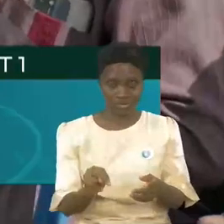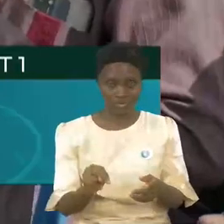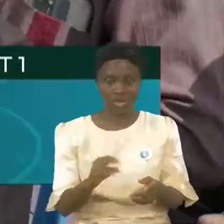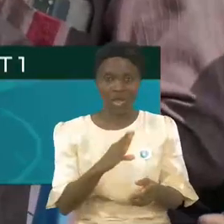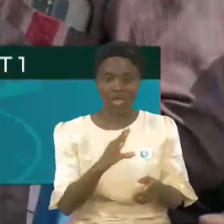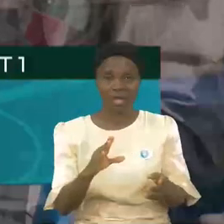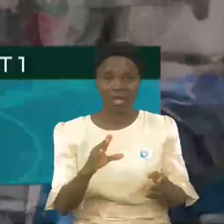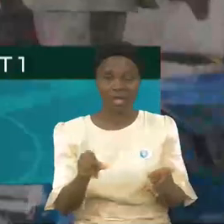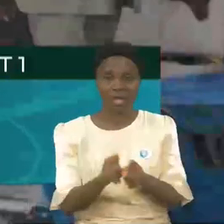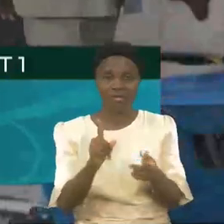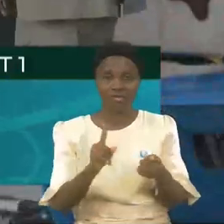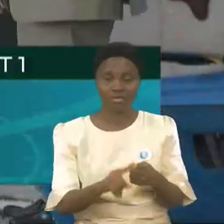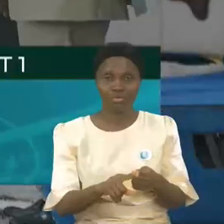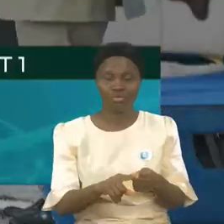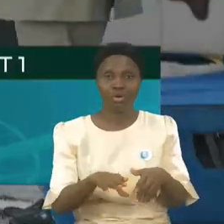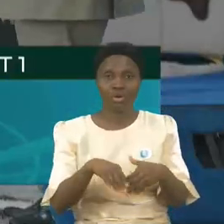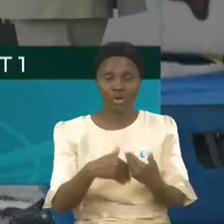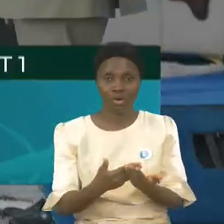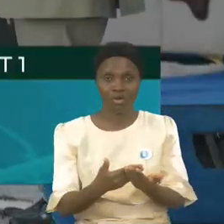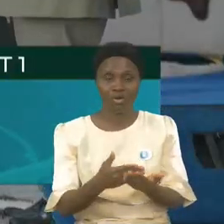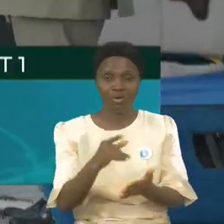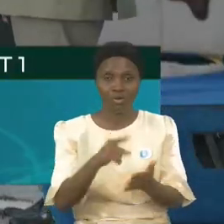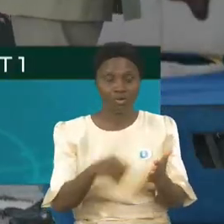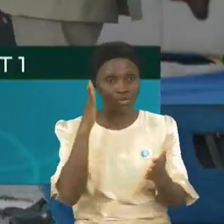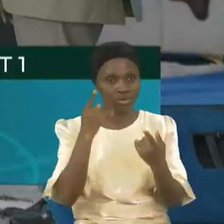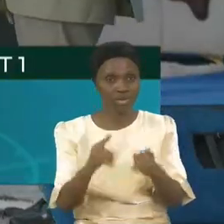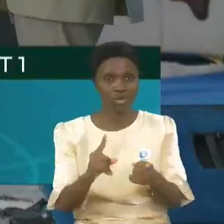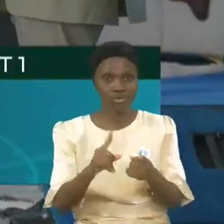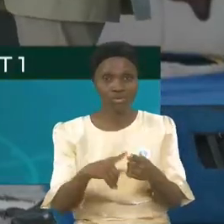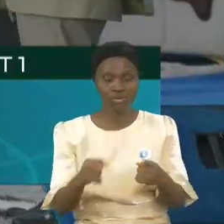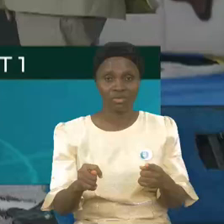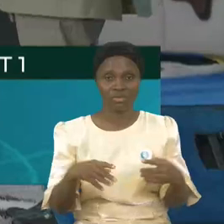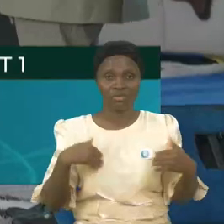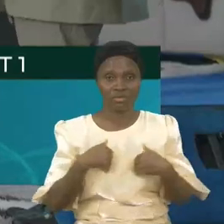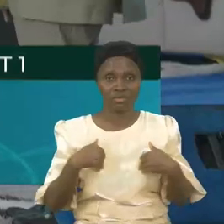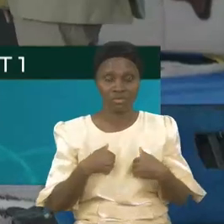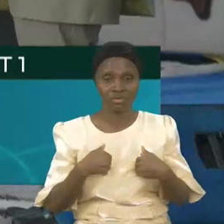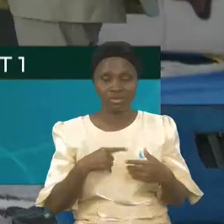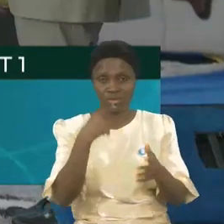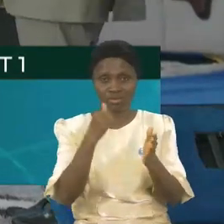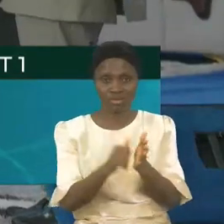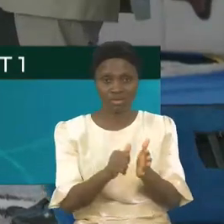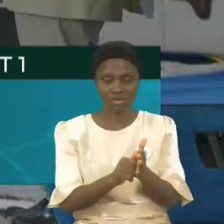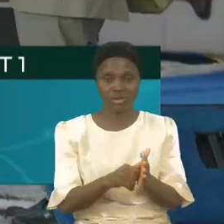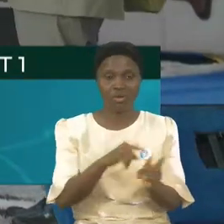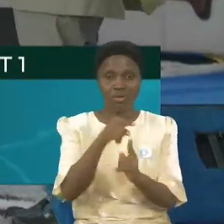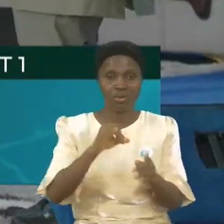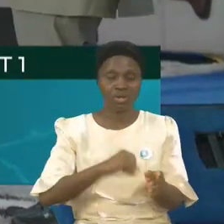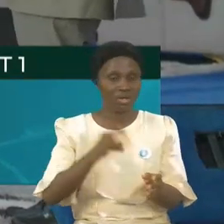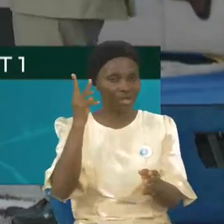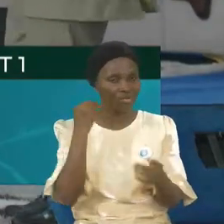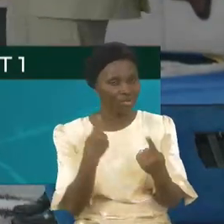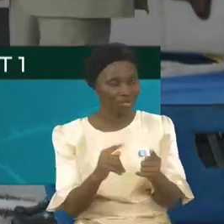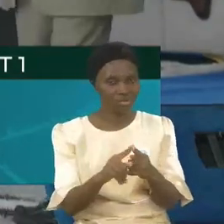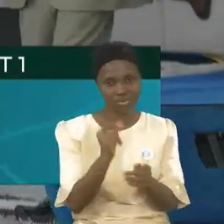l'explication est donnée à Daniel au sujet de ce que signifie c'est bête